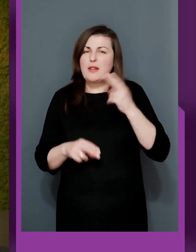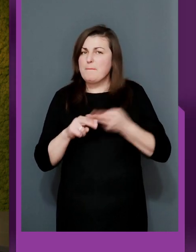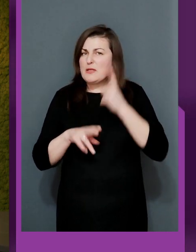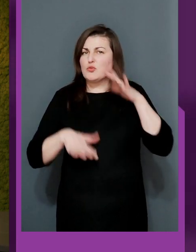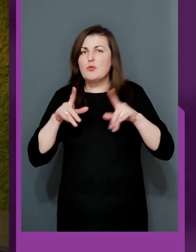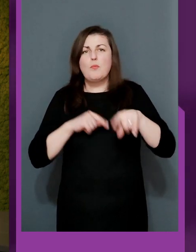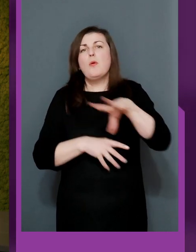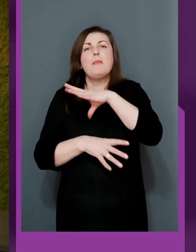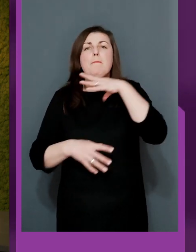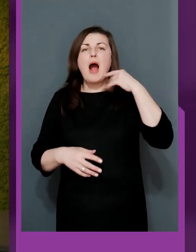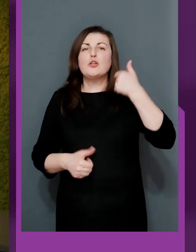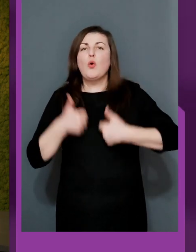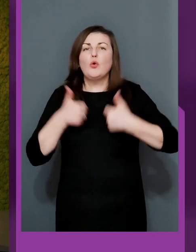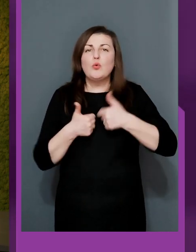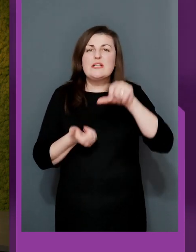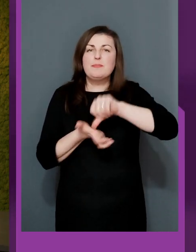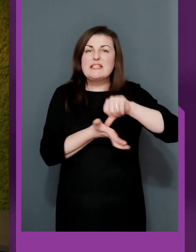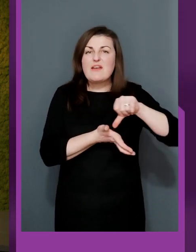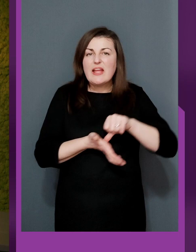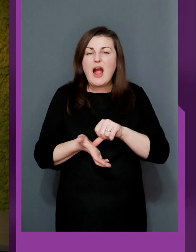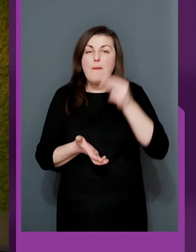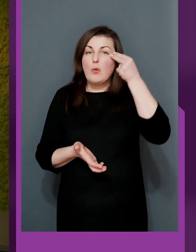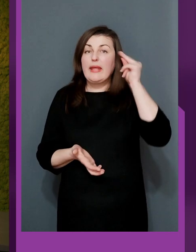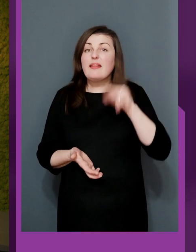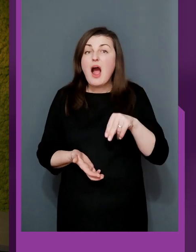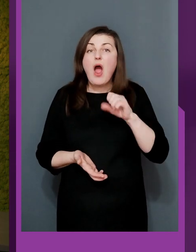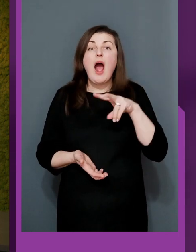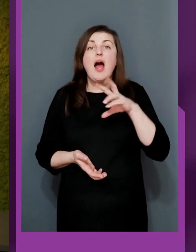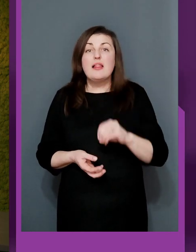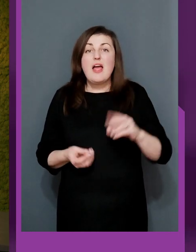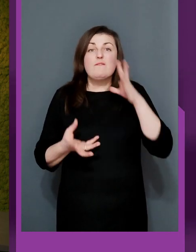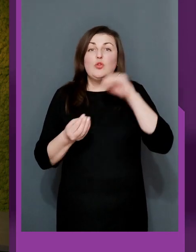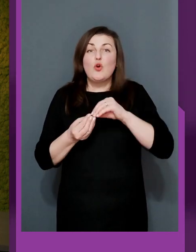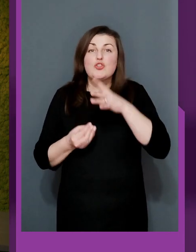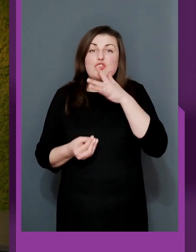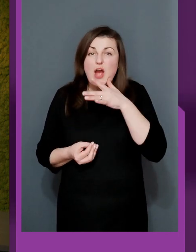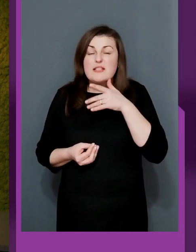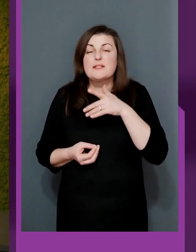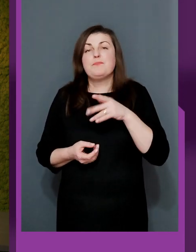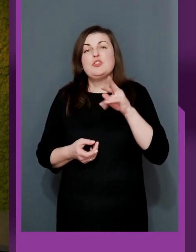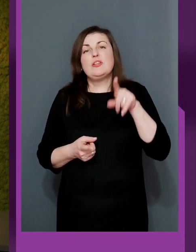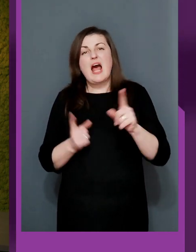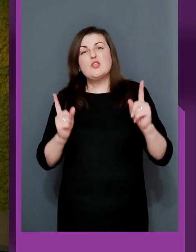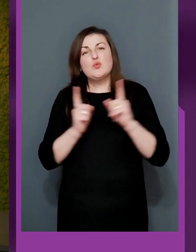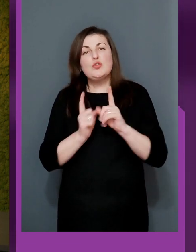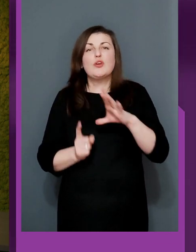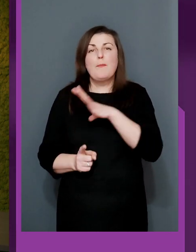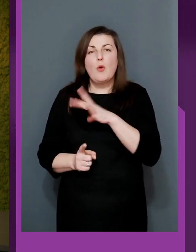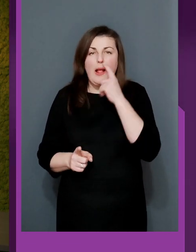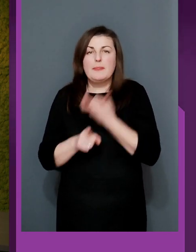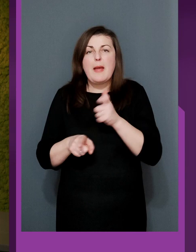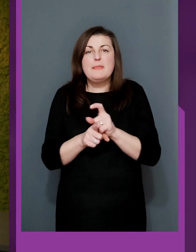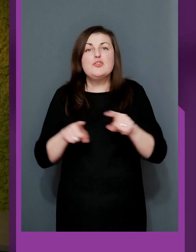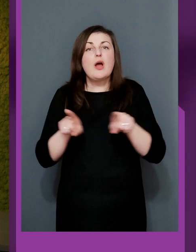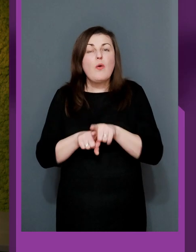безсумнівно тому ми багато конкуруємо з представниками Китаю але в той же час Ось чи та сутичка була